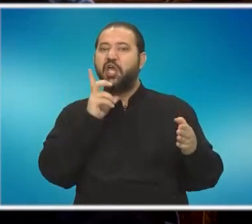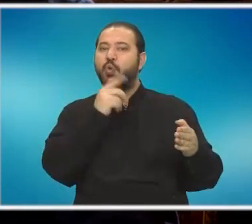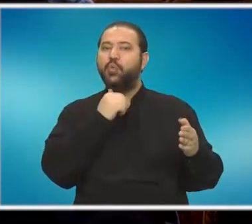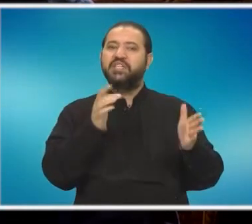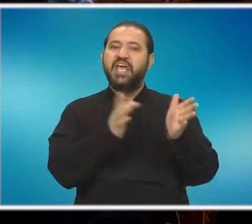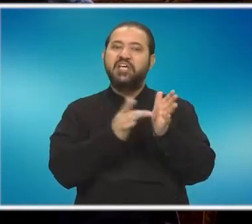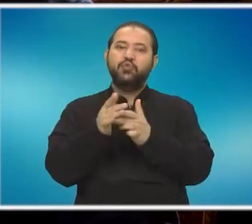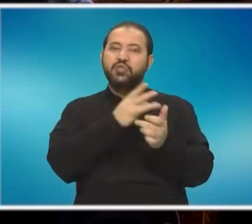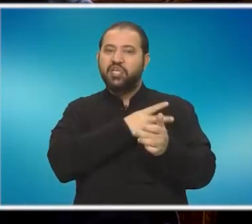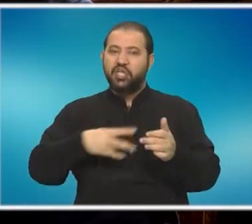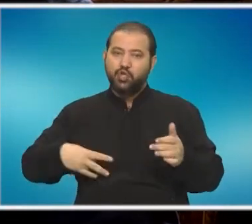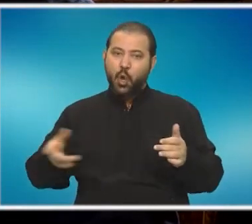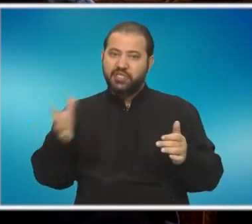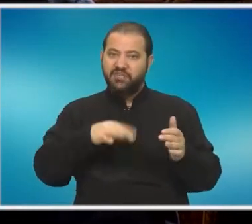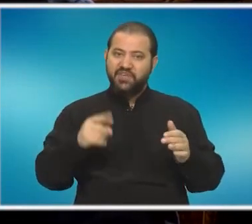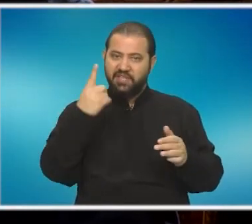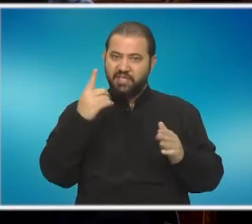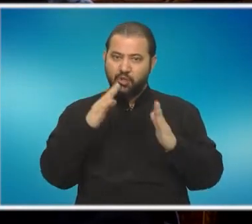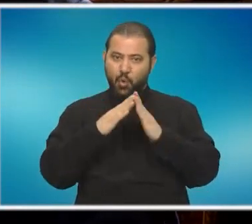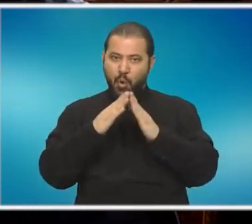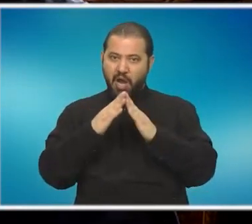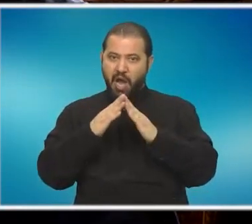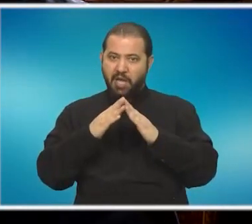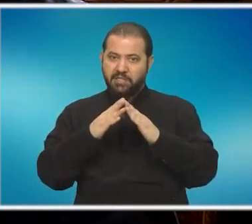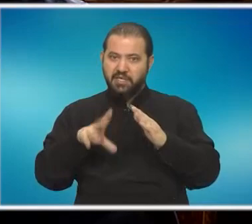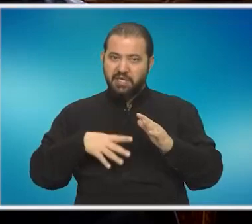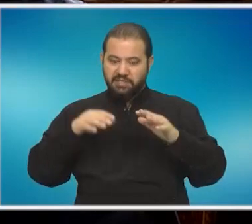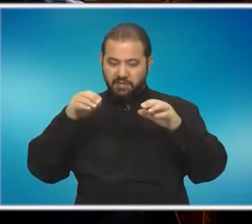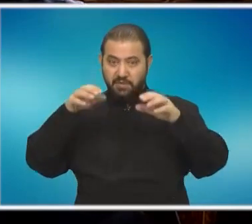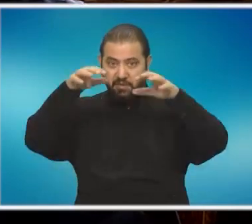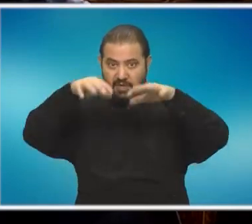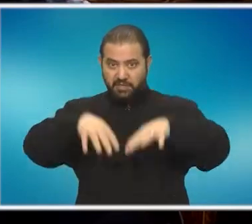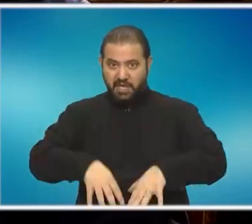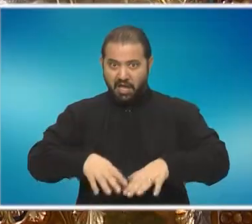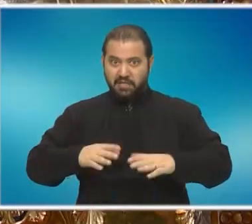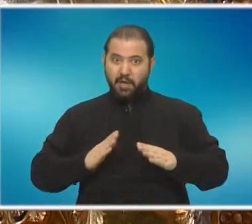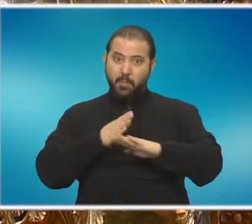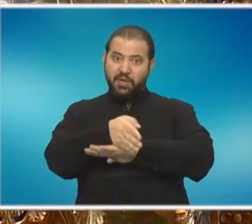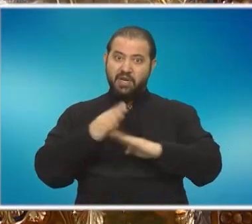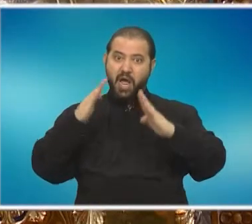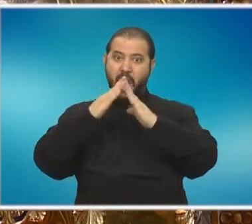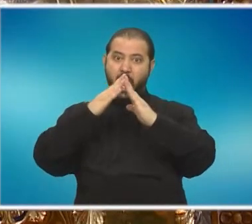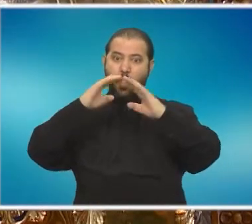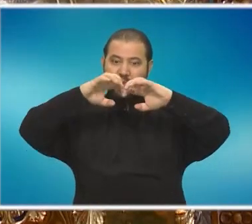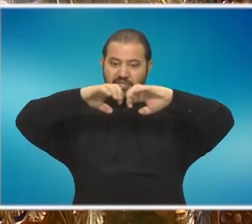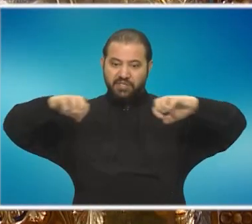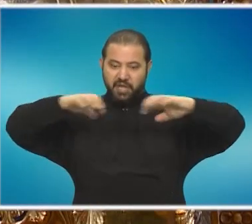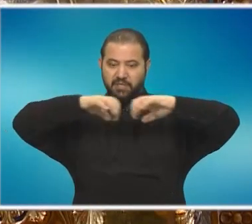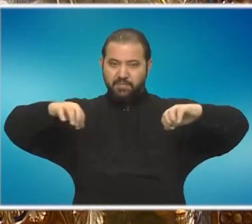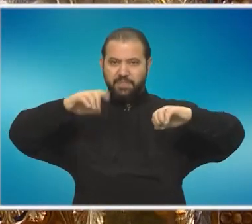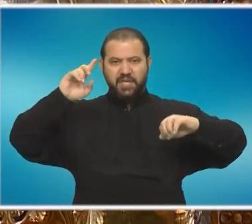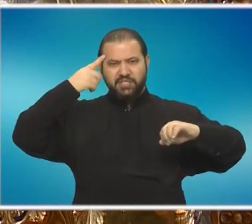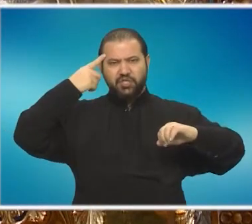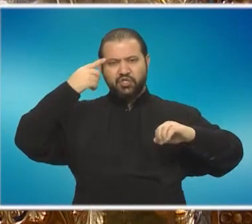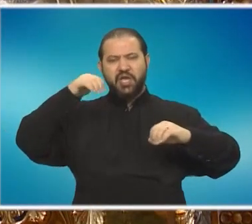Mântuitorul, într-o casă fiind, este adus prin acoperiș. Mă rog, se știe că acolo este o